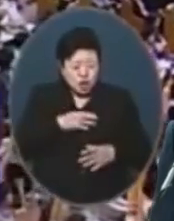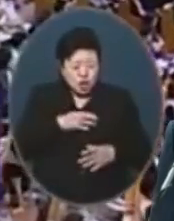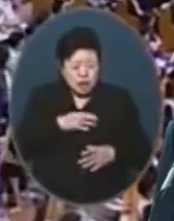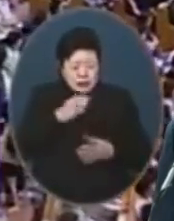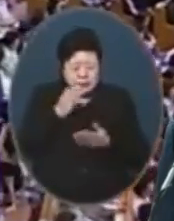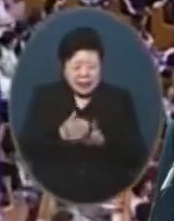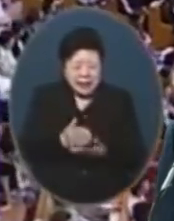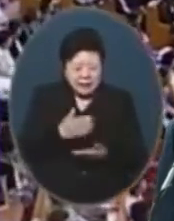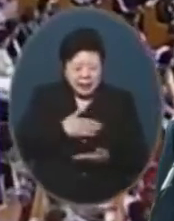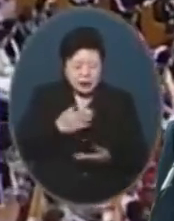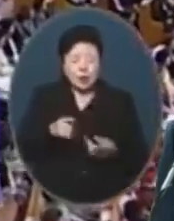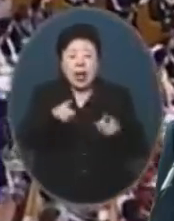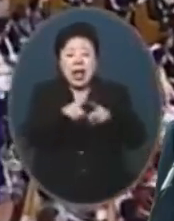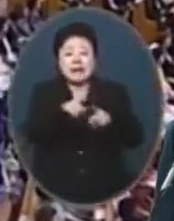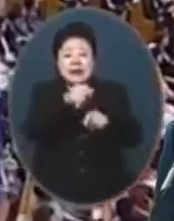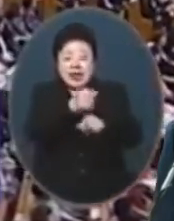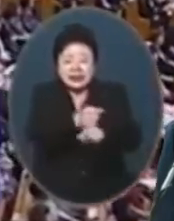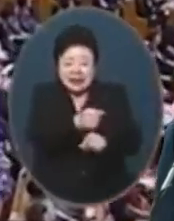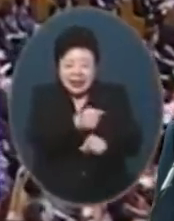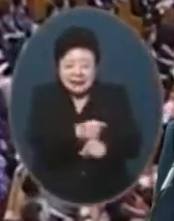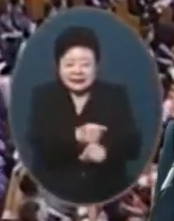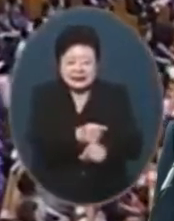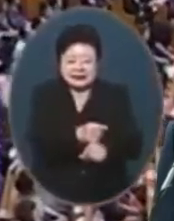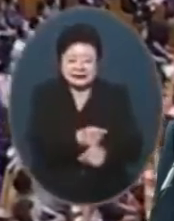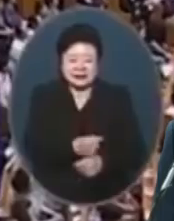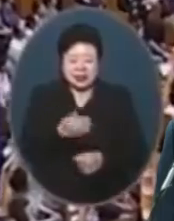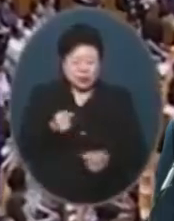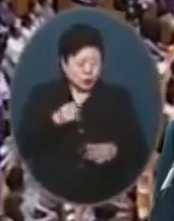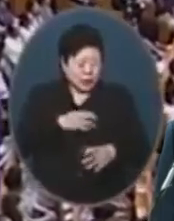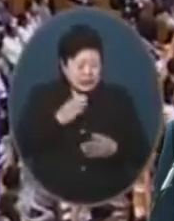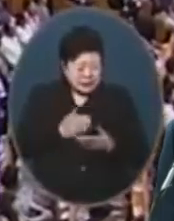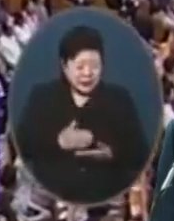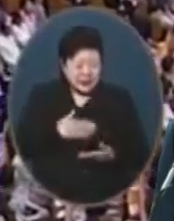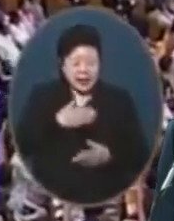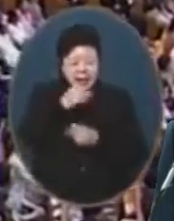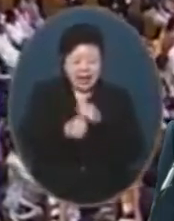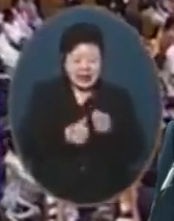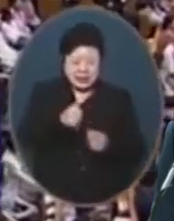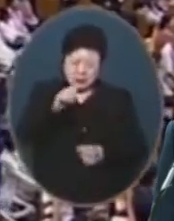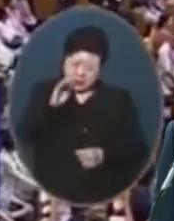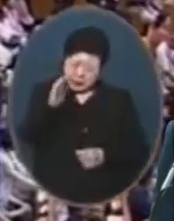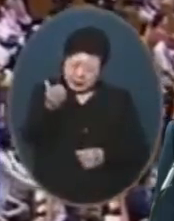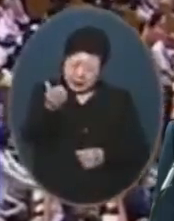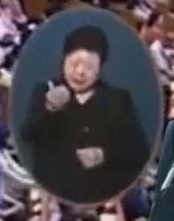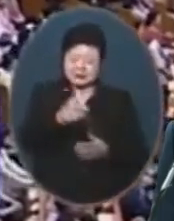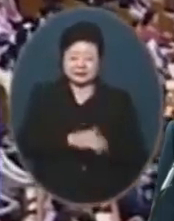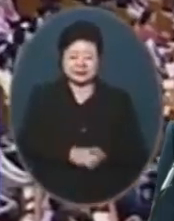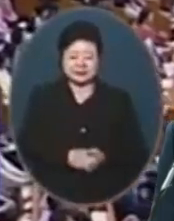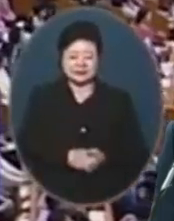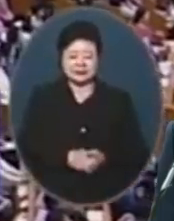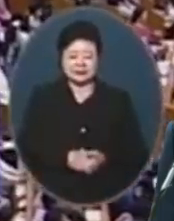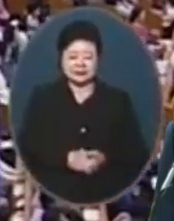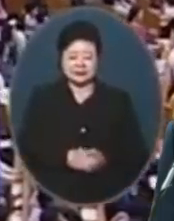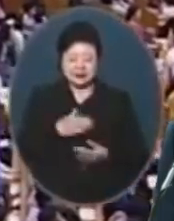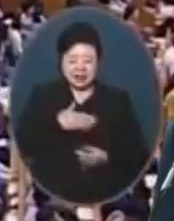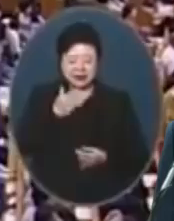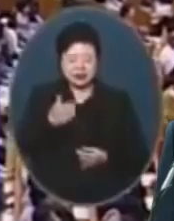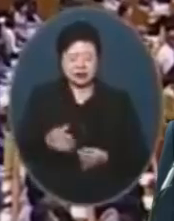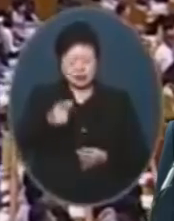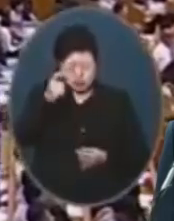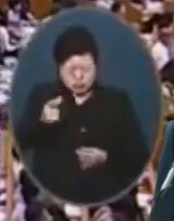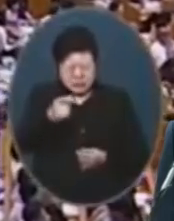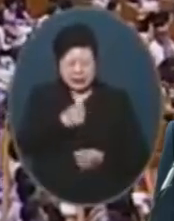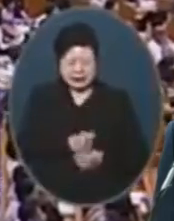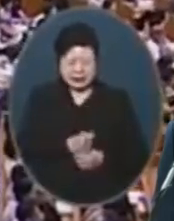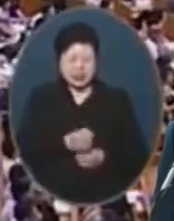두려워하지 말라 내가 너와 함께 함이라 놀라지 말라 나는 내 하나님이 됨이라 내가 너를 굳세게